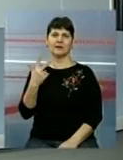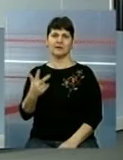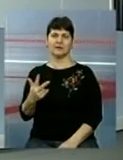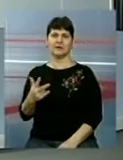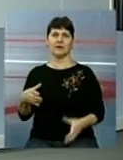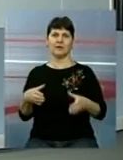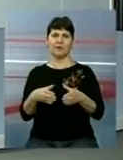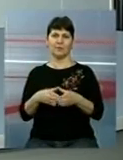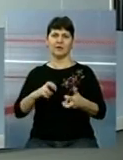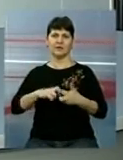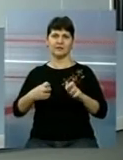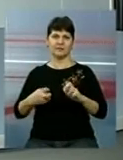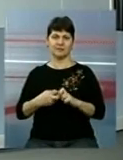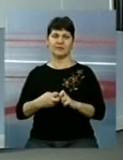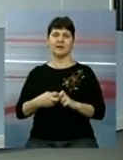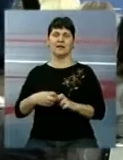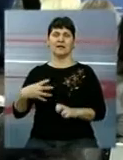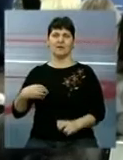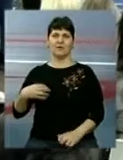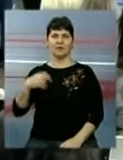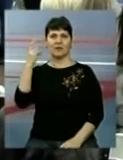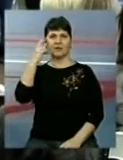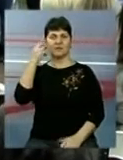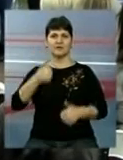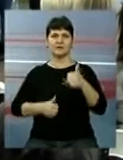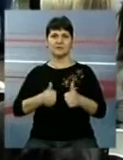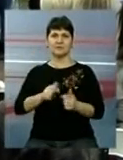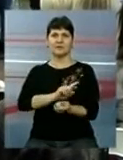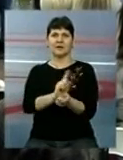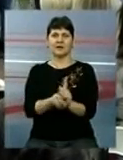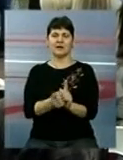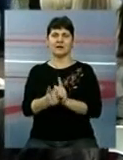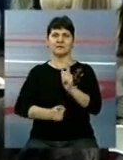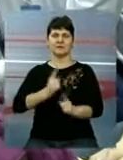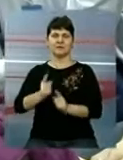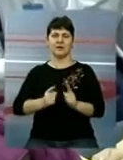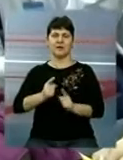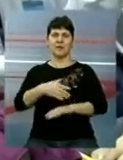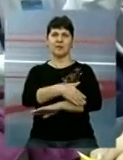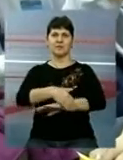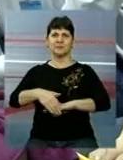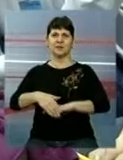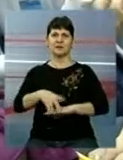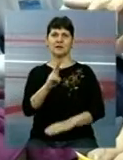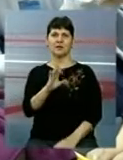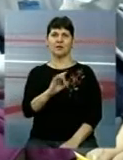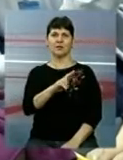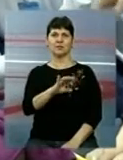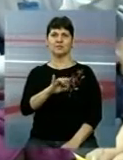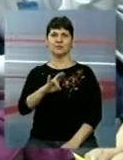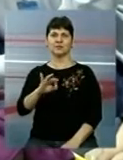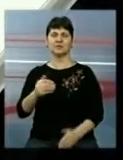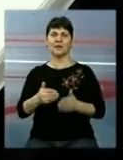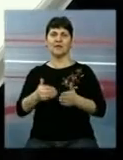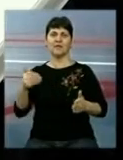архітекторів з Івано-Франківська, Львова та Києва змагаються за право реконструювати проспект Коцюбинського. Йдеться про відрізок від